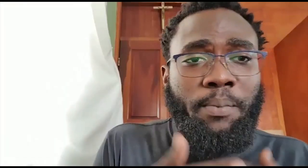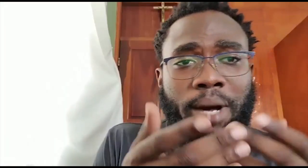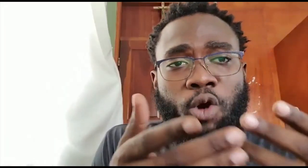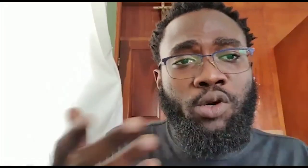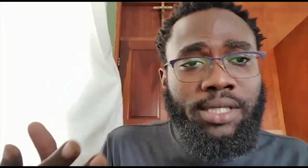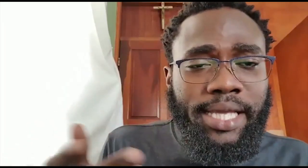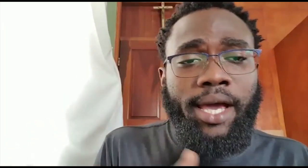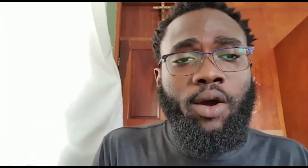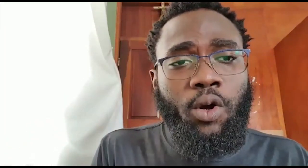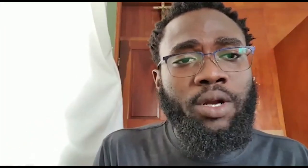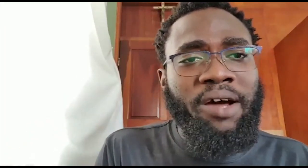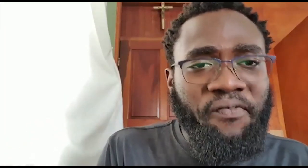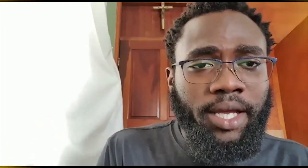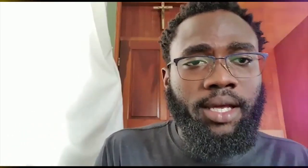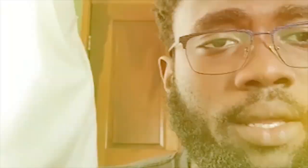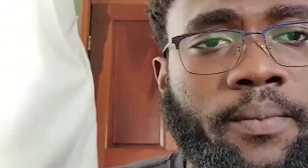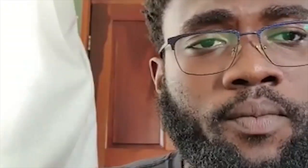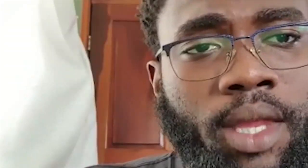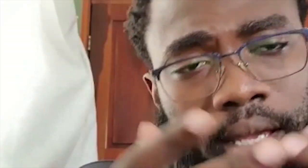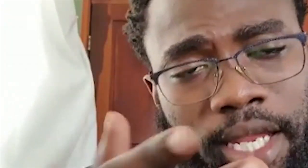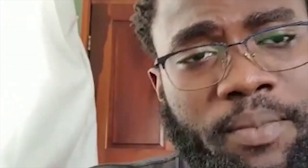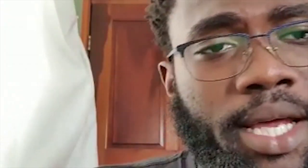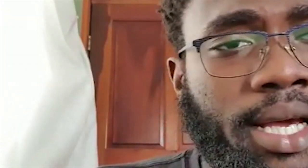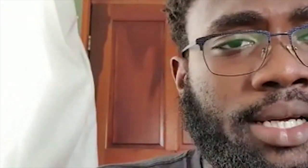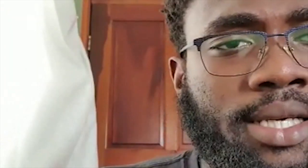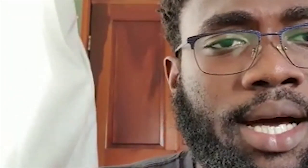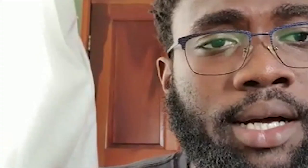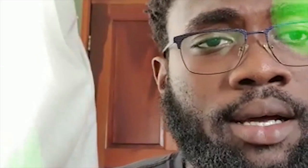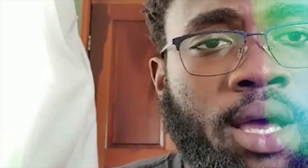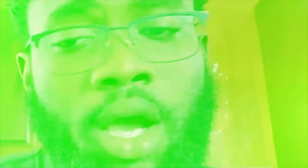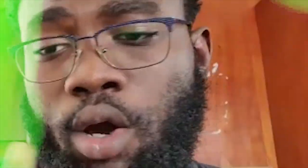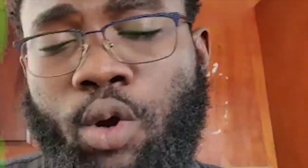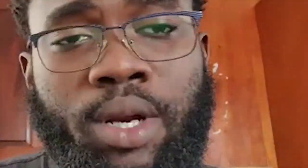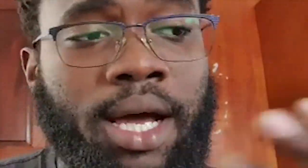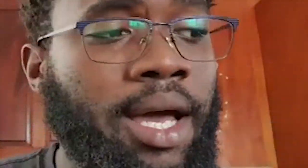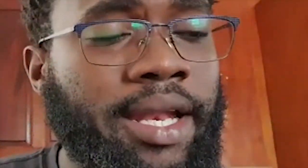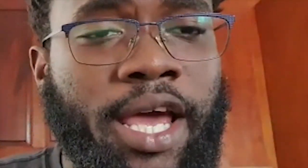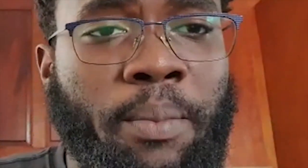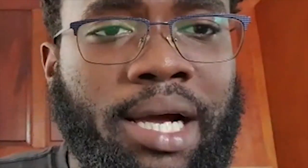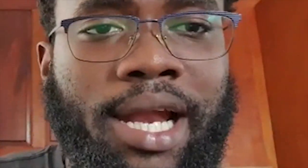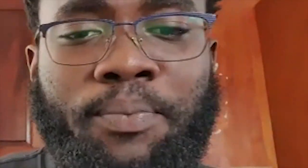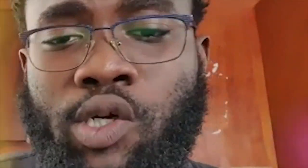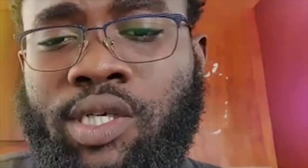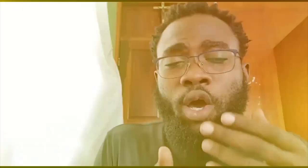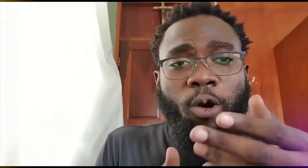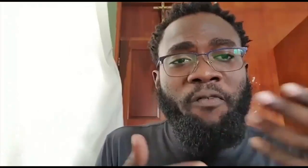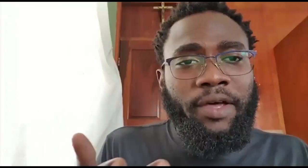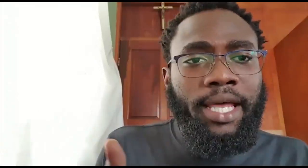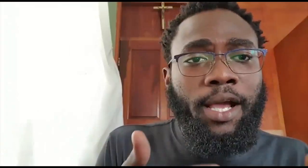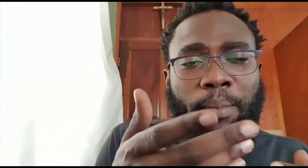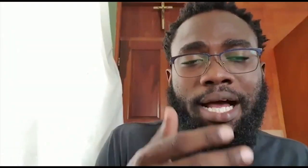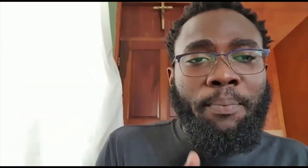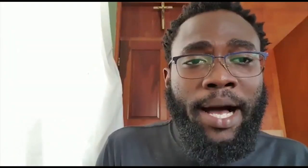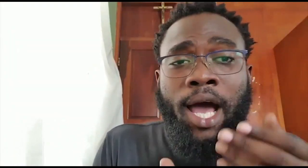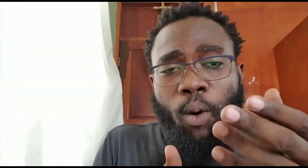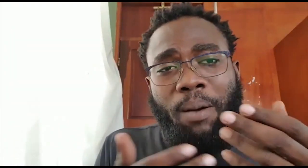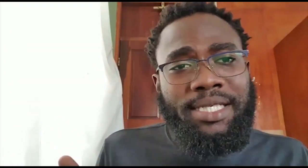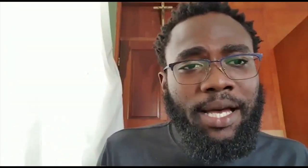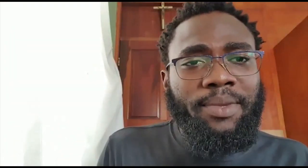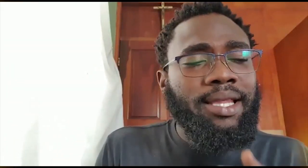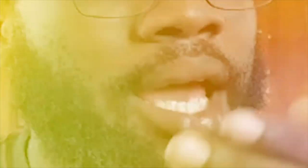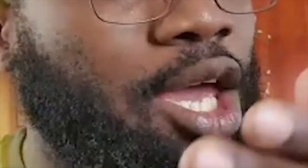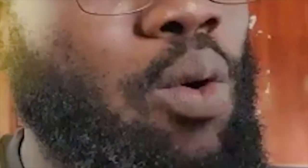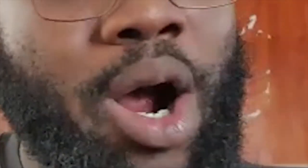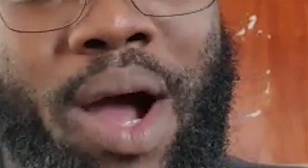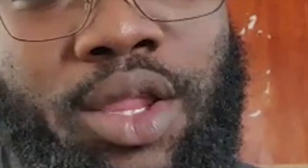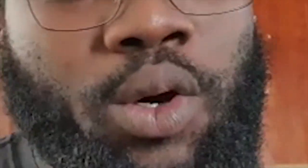Bruce Lee, maar om ons de corona free. Neem de regels in acht. Corona, neem ik grap. Dus COVID-ding, me kakba, want me